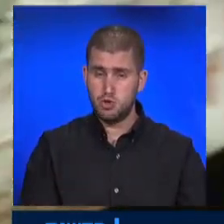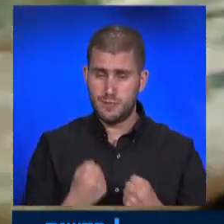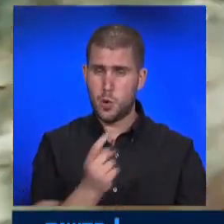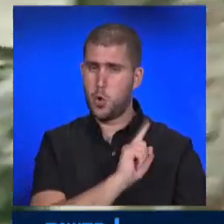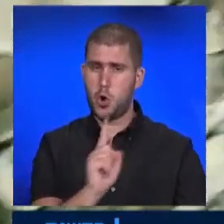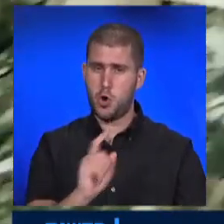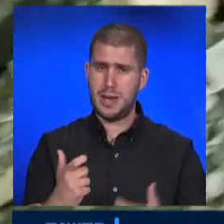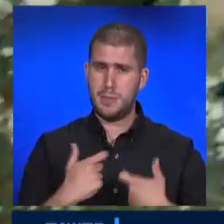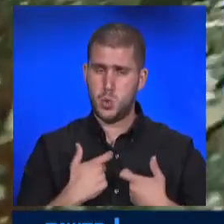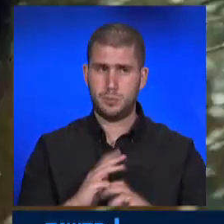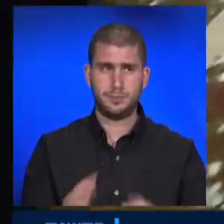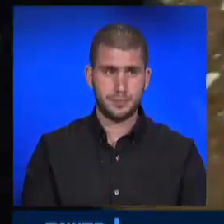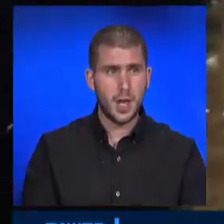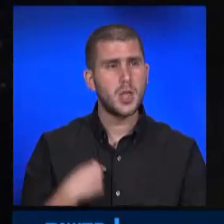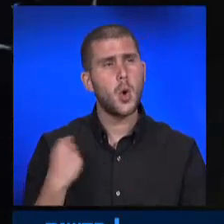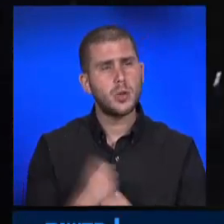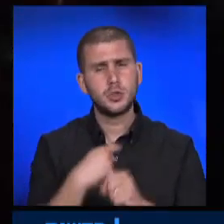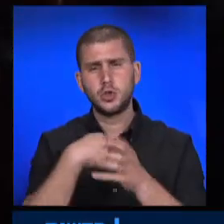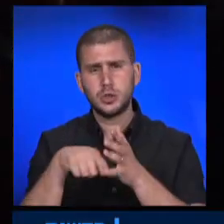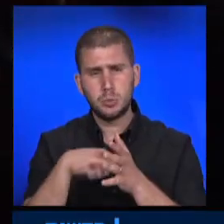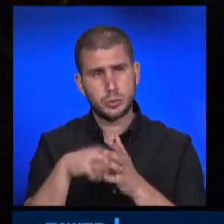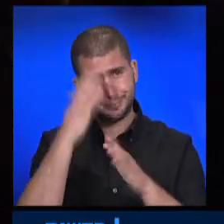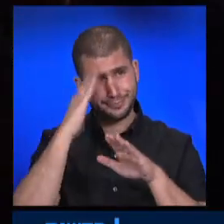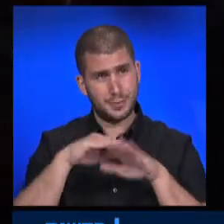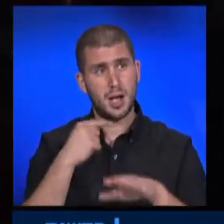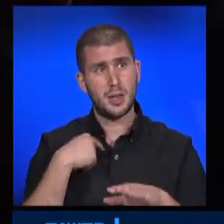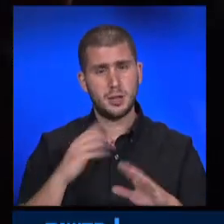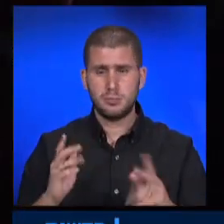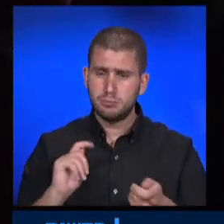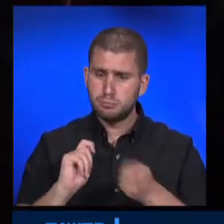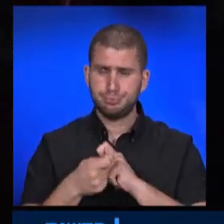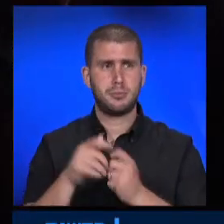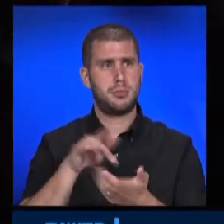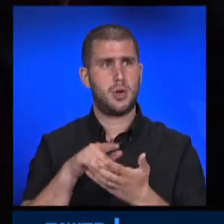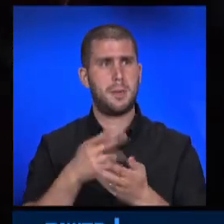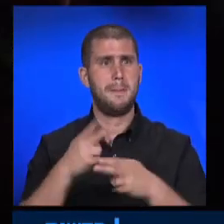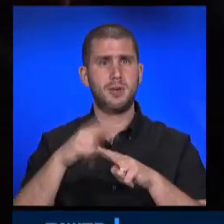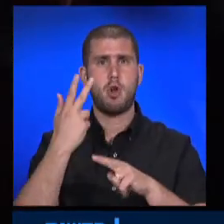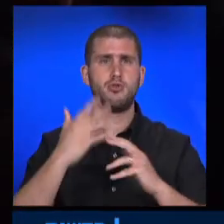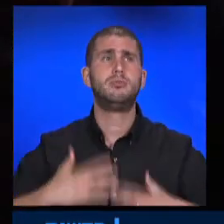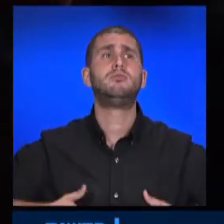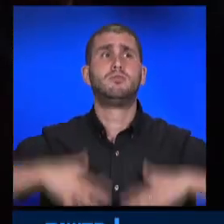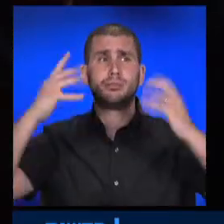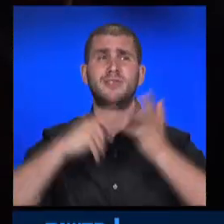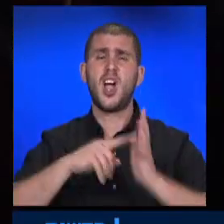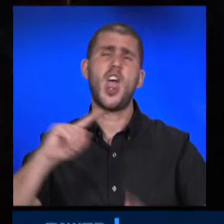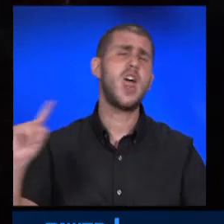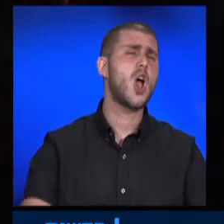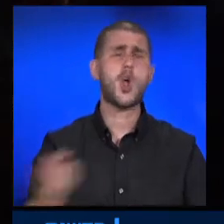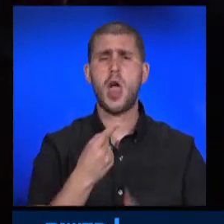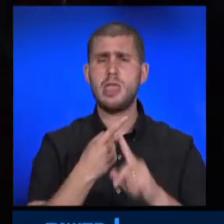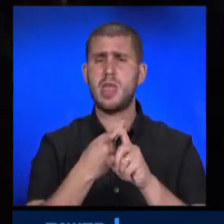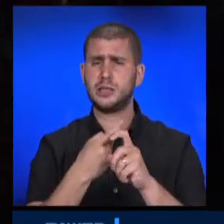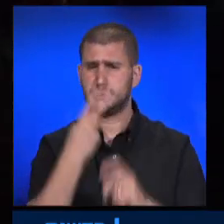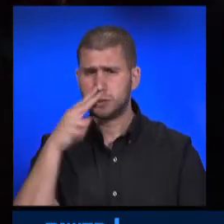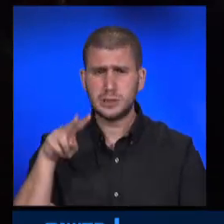אותו. אני עושה פה שיפוץ, אנטוניה, ואני מרים את המקום פי 3 למעלה, ומראה לכל הנאצים שגרים